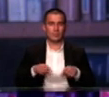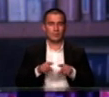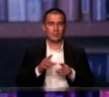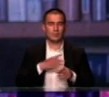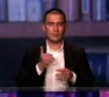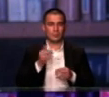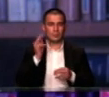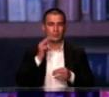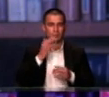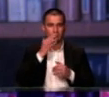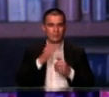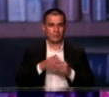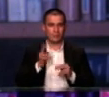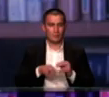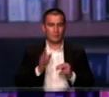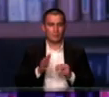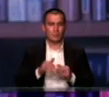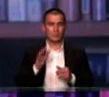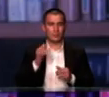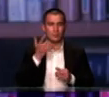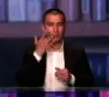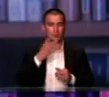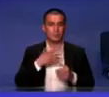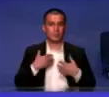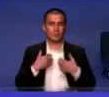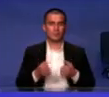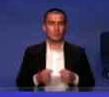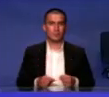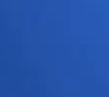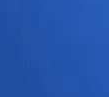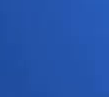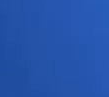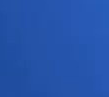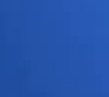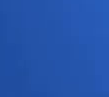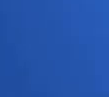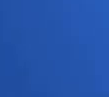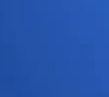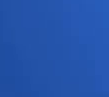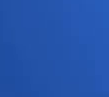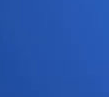bugungi darsimizni yakunlaymiz. Xayr, sog' bo'ling.